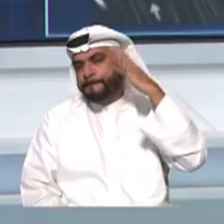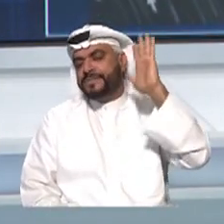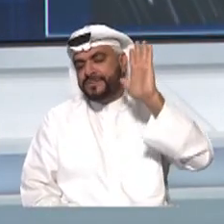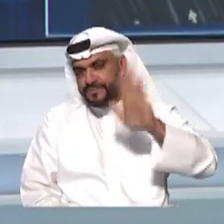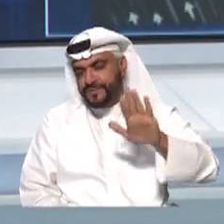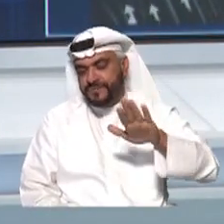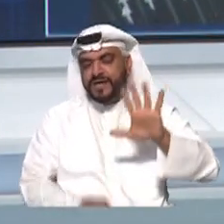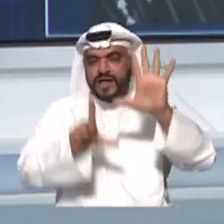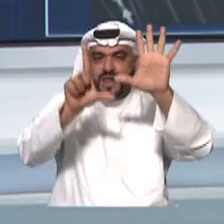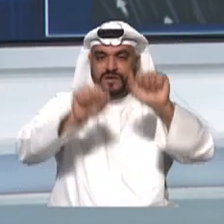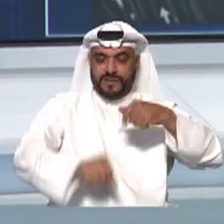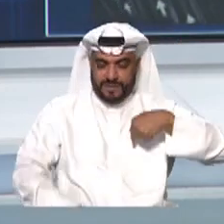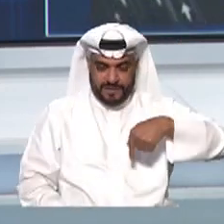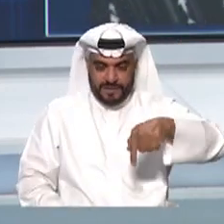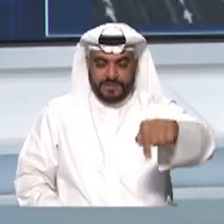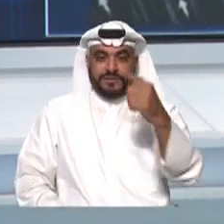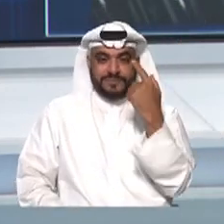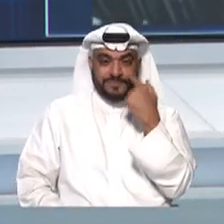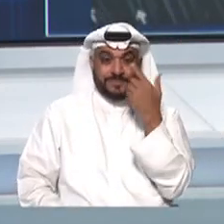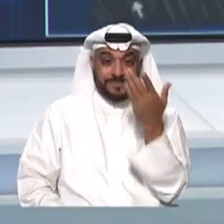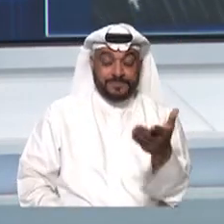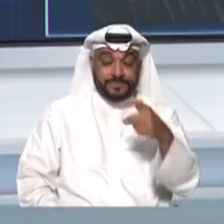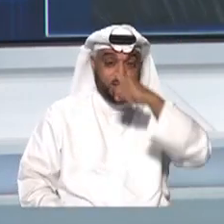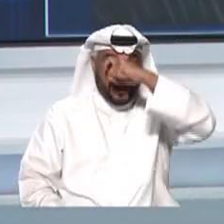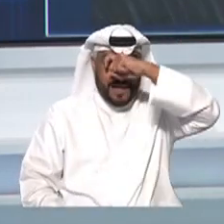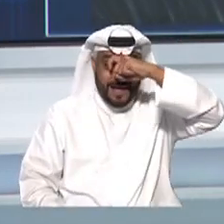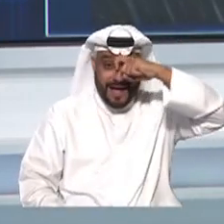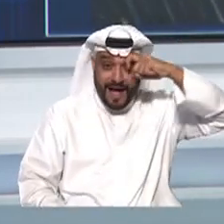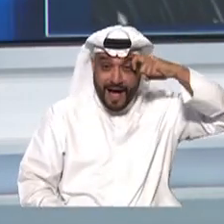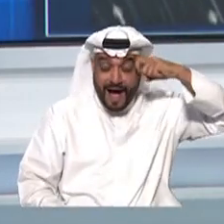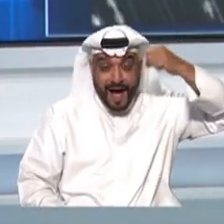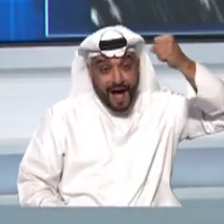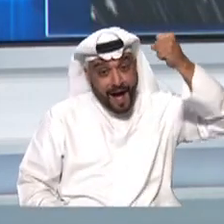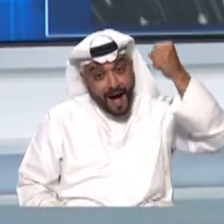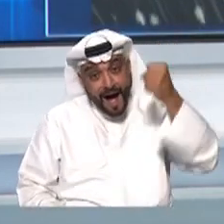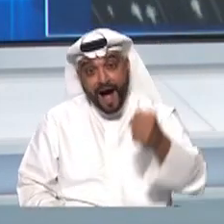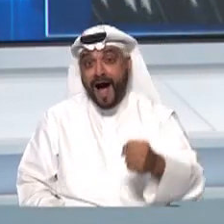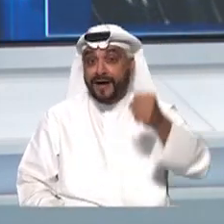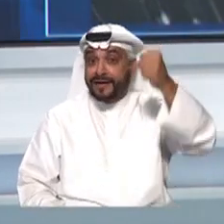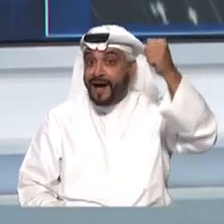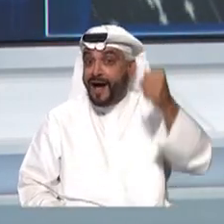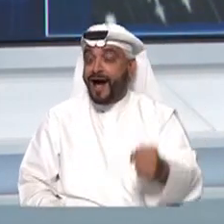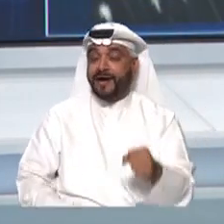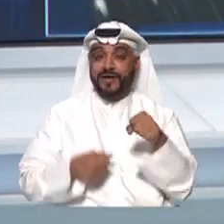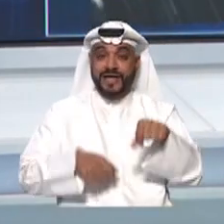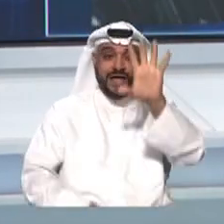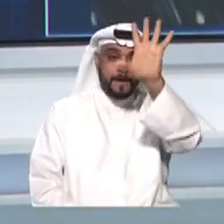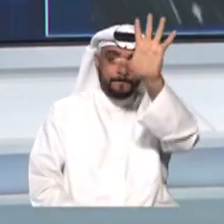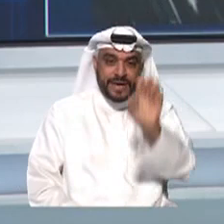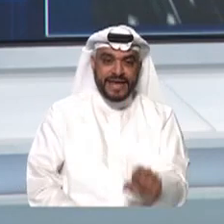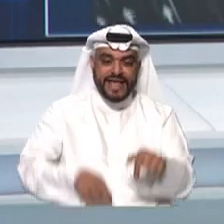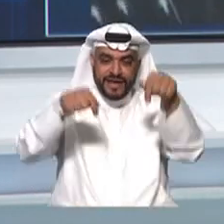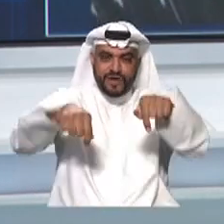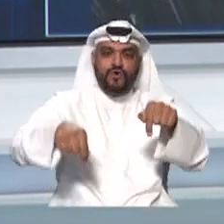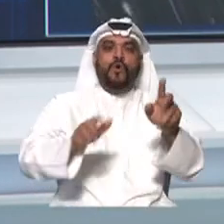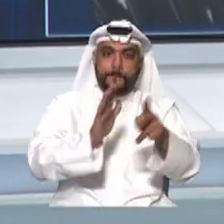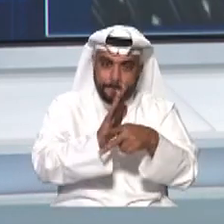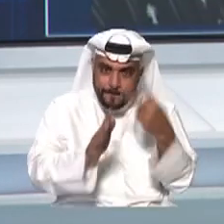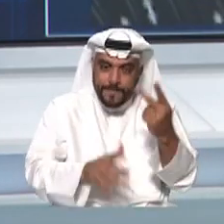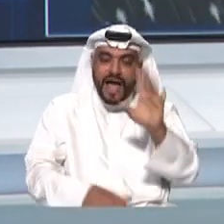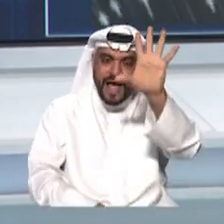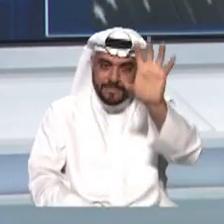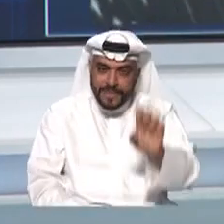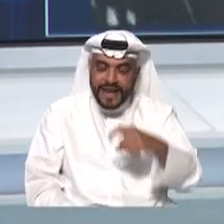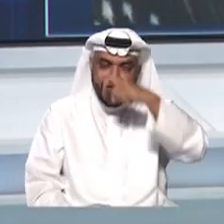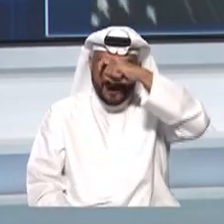أيام الأسبوع القادمة، وأجواء حارة إلى تميل إلى الحرارة منتصف هذه الليلة، واستمرار الرياح الجنوبية والجنوبية